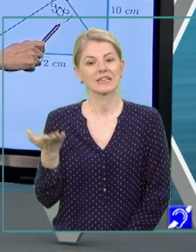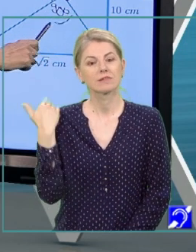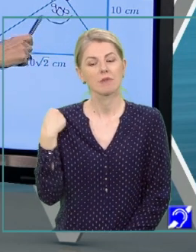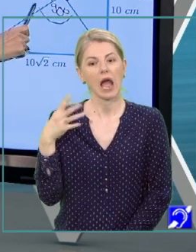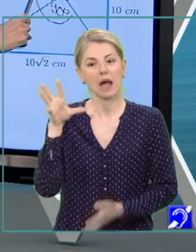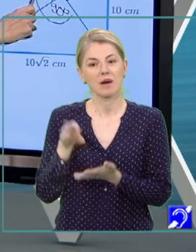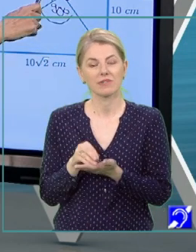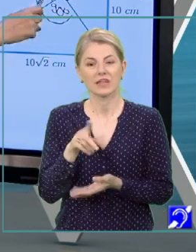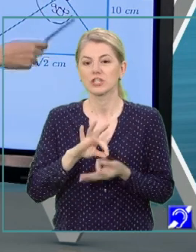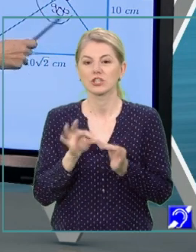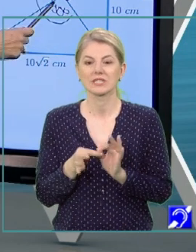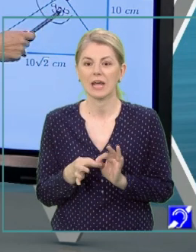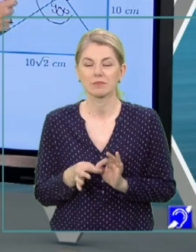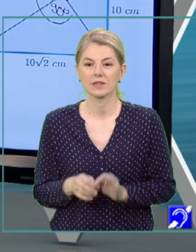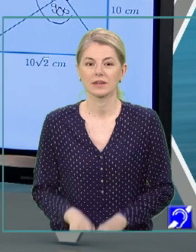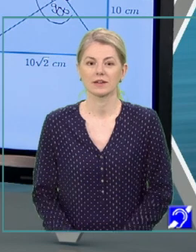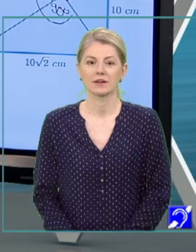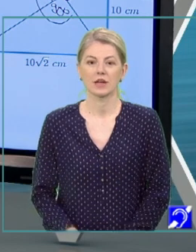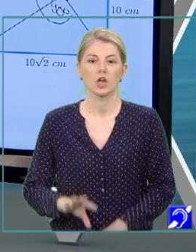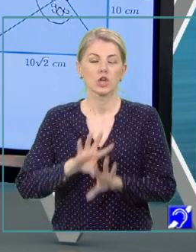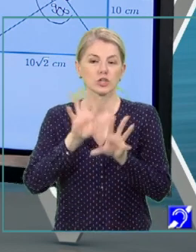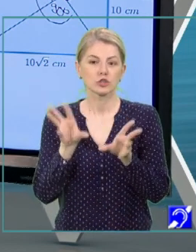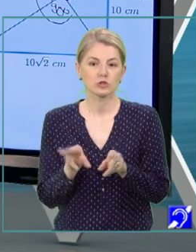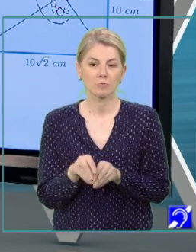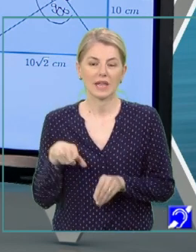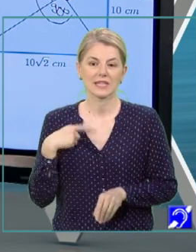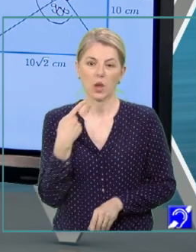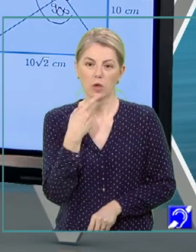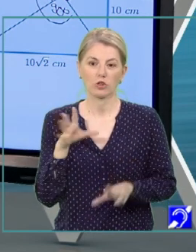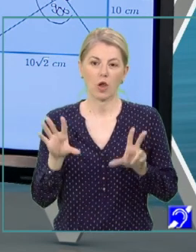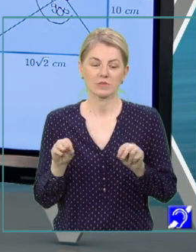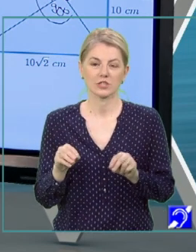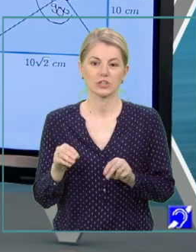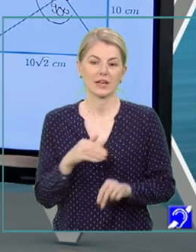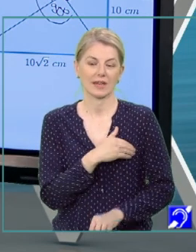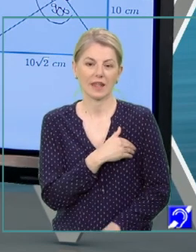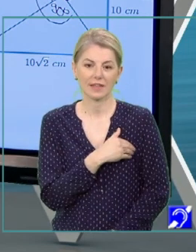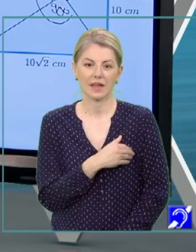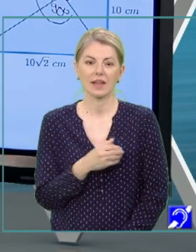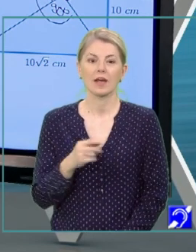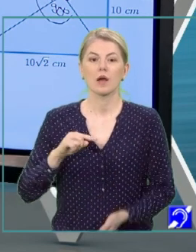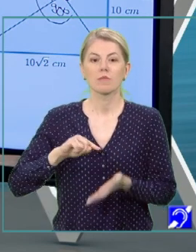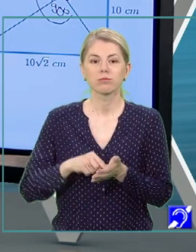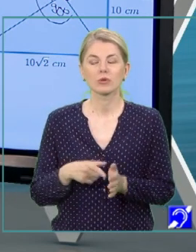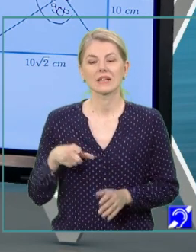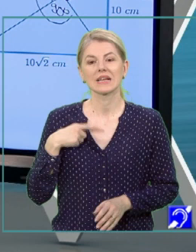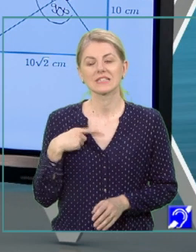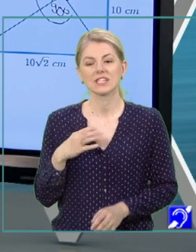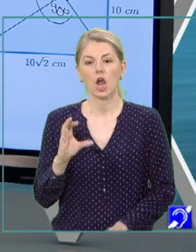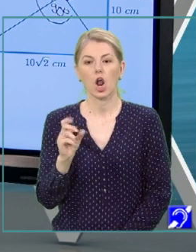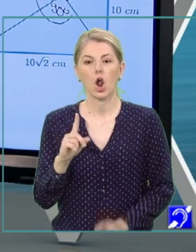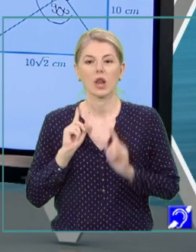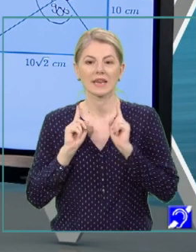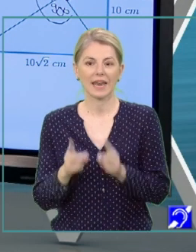ipoteză, ceea ce înseamnă că suma lor este de 180 de grade, deci punctele sunt